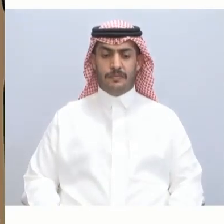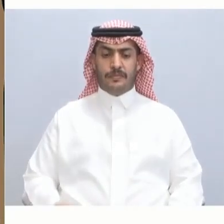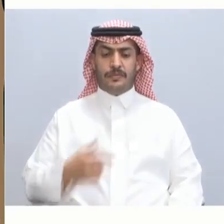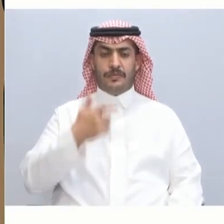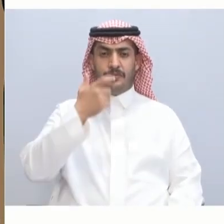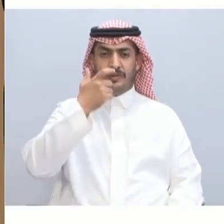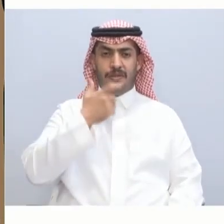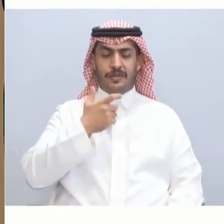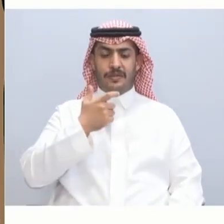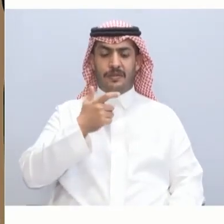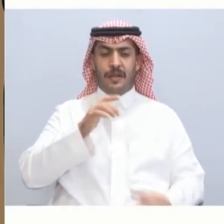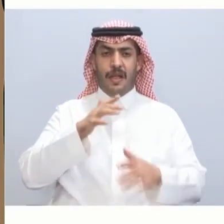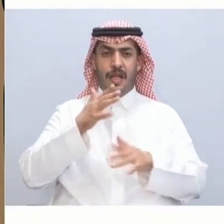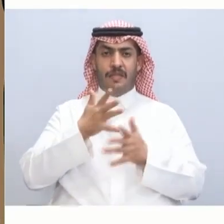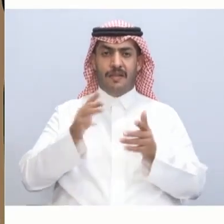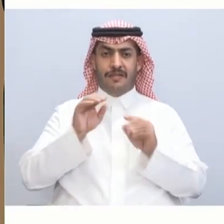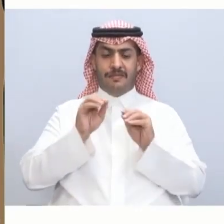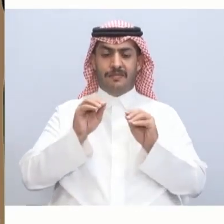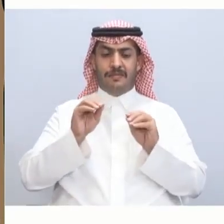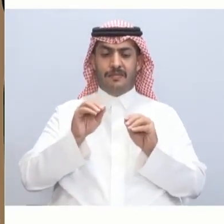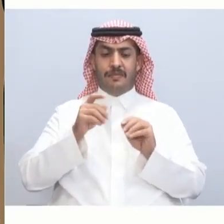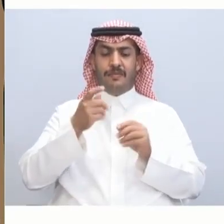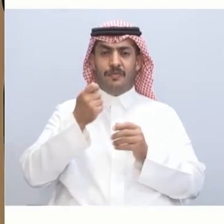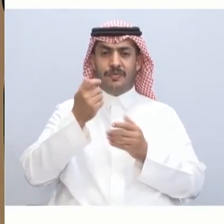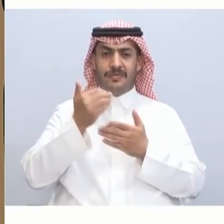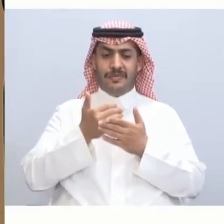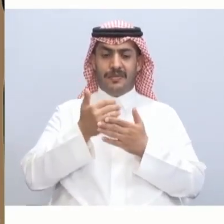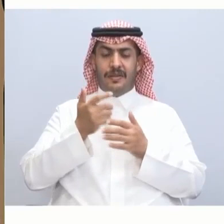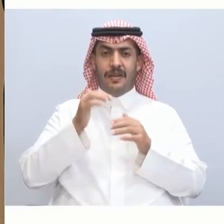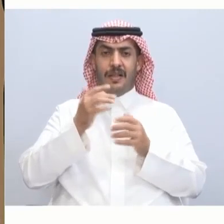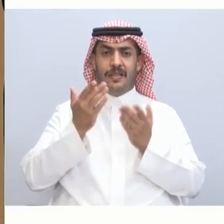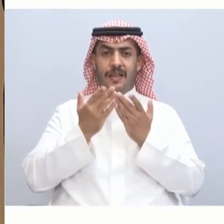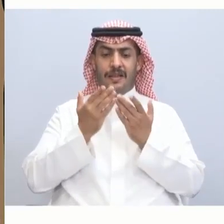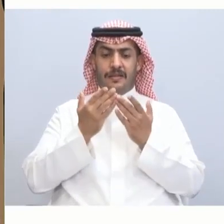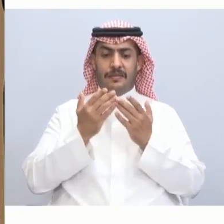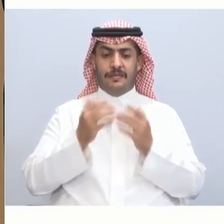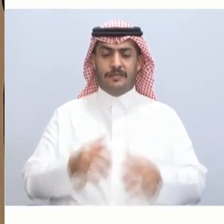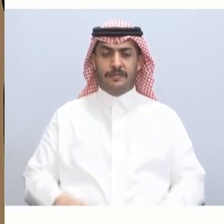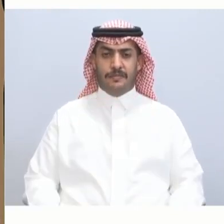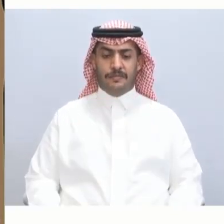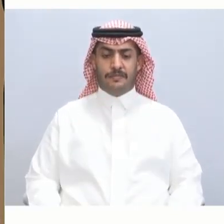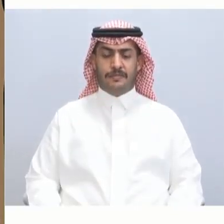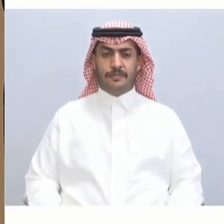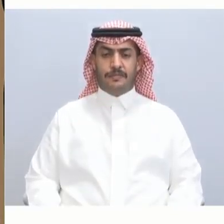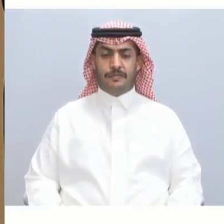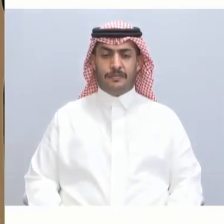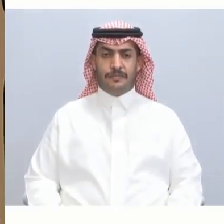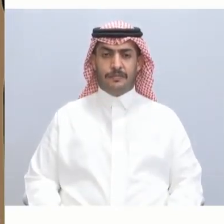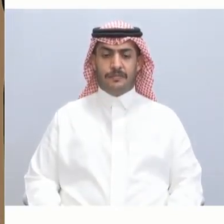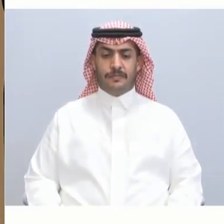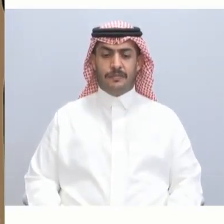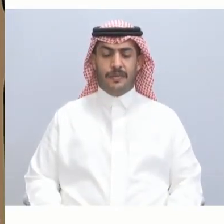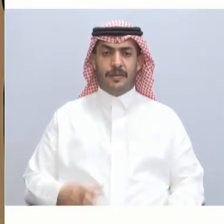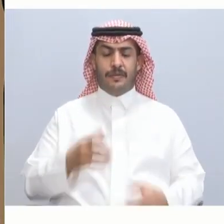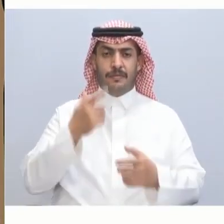شخصيه تربيه الاطفال الالتزامات الماديه ضغوط الدراسه ثانيا